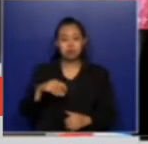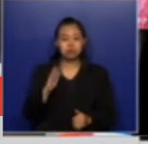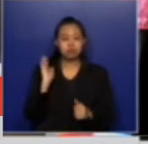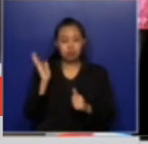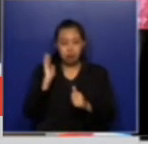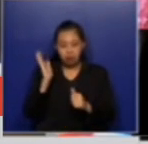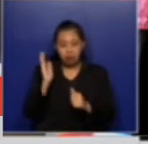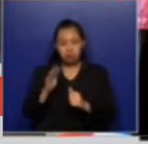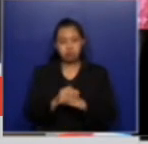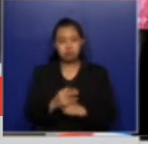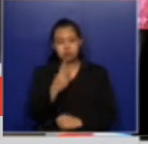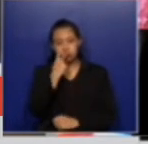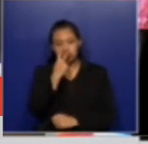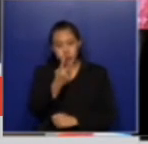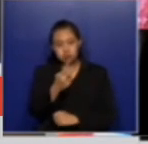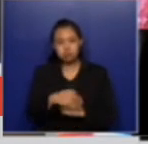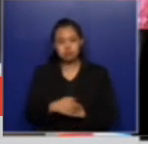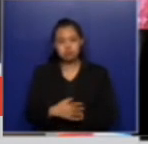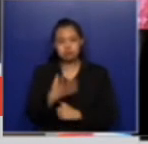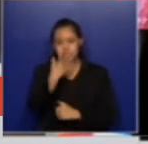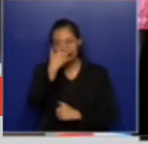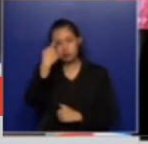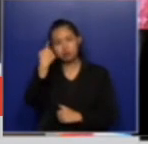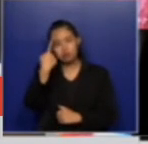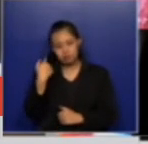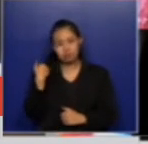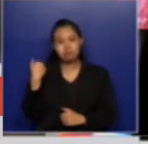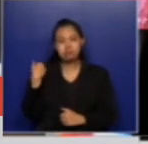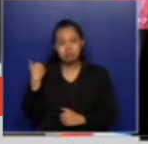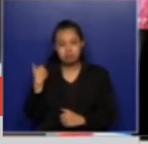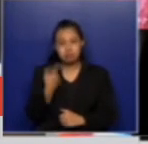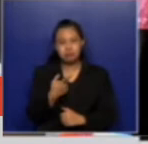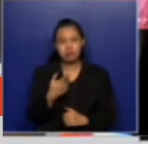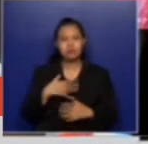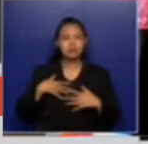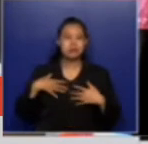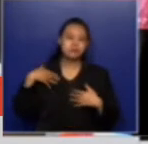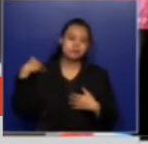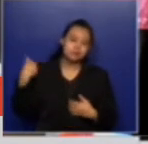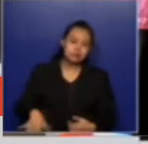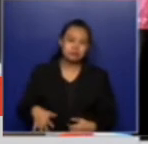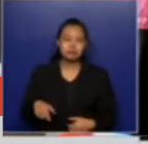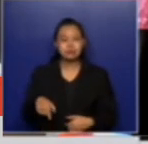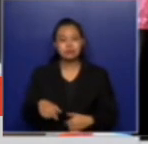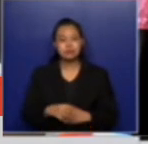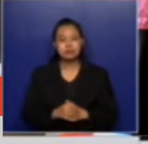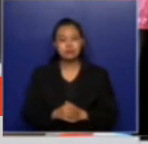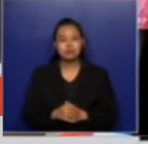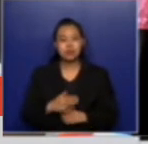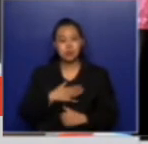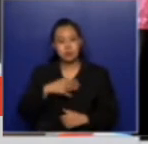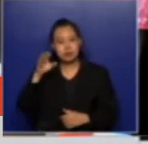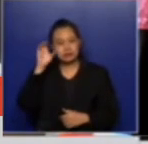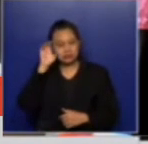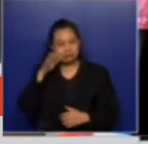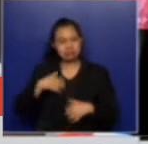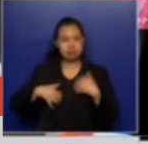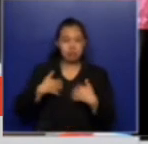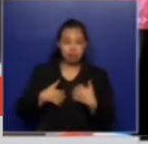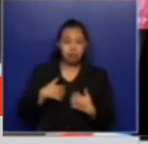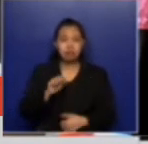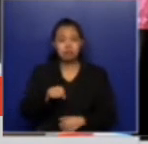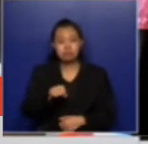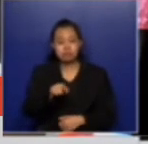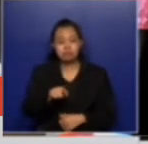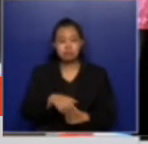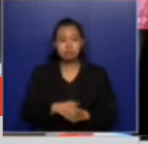พเดียมหน้าตาท่านเริ่มดำอีกแล้วไม่สบายใจผมเชื่อว่าท่านอึดอัดถ